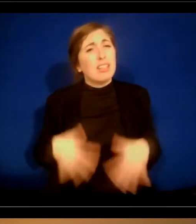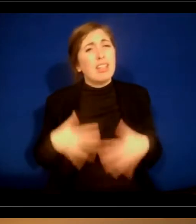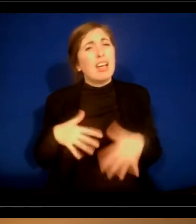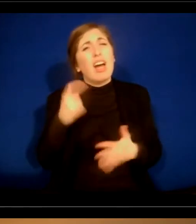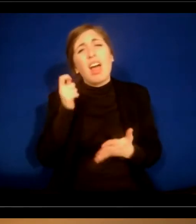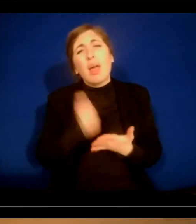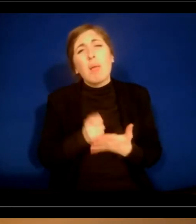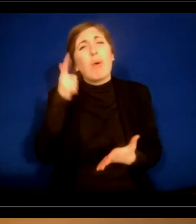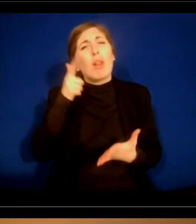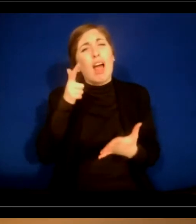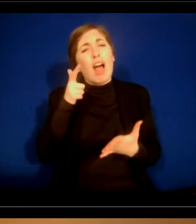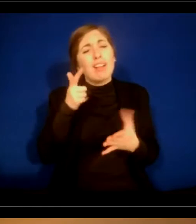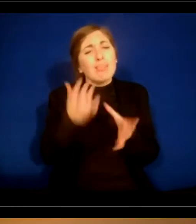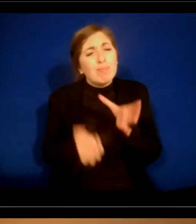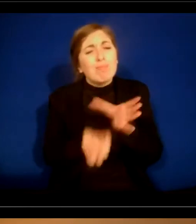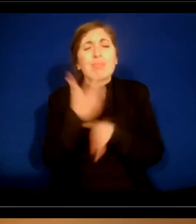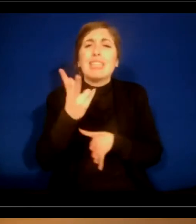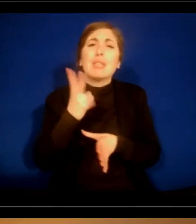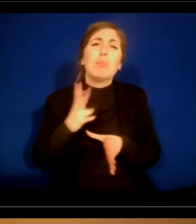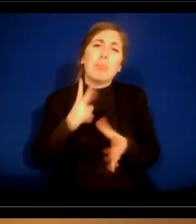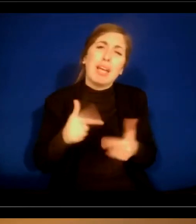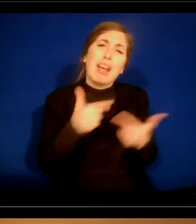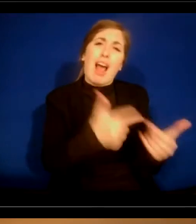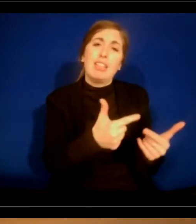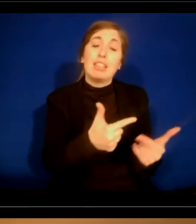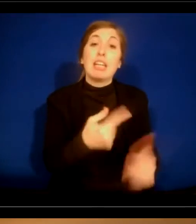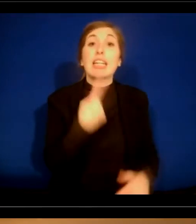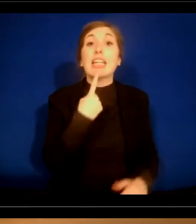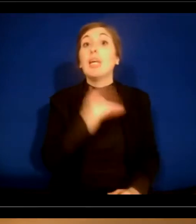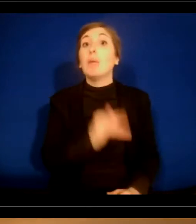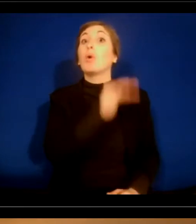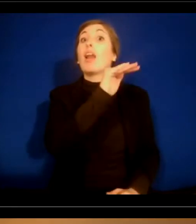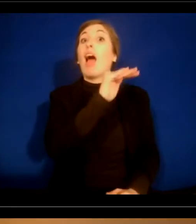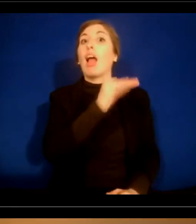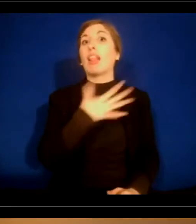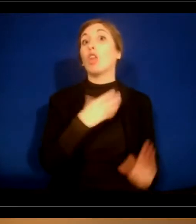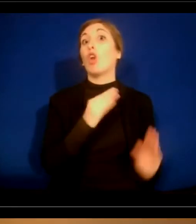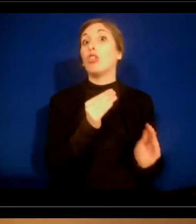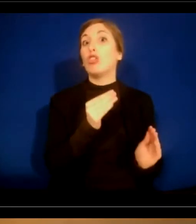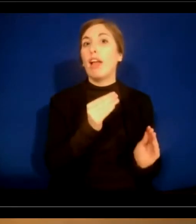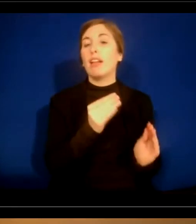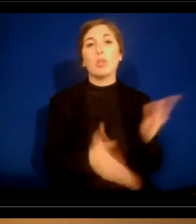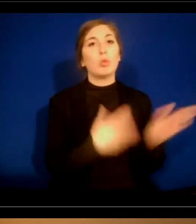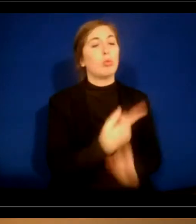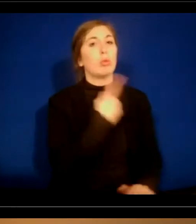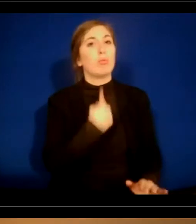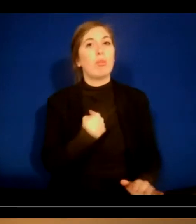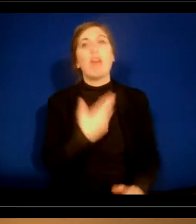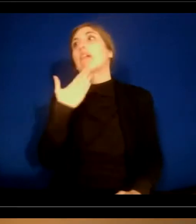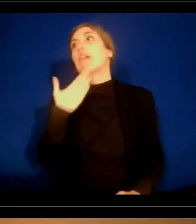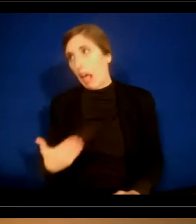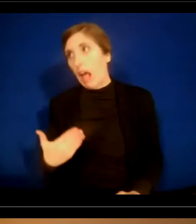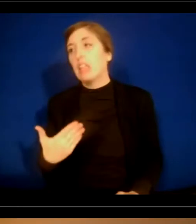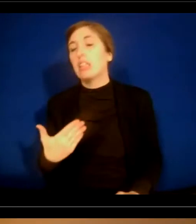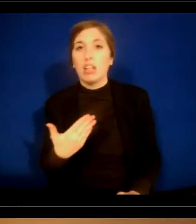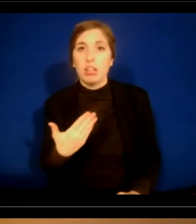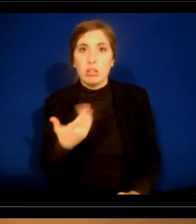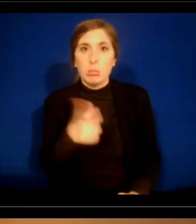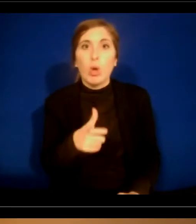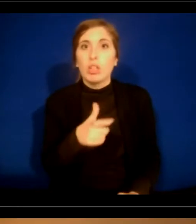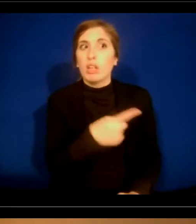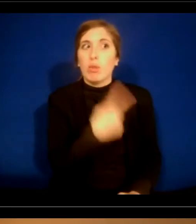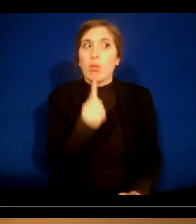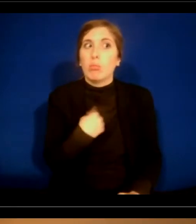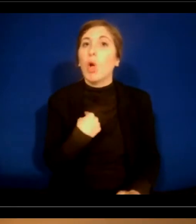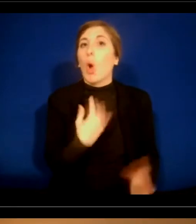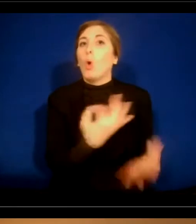una speranza. Quelli più grandi, gli adolescenti, ci dicono grazie perché è giusto che un paziente oncologico sia in un ospedale a curarsi, non certo